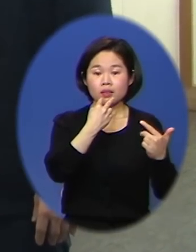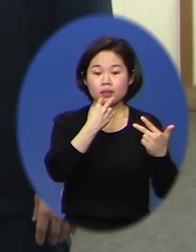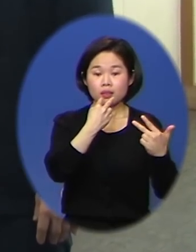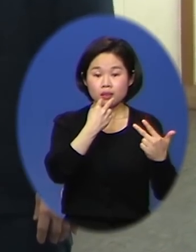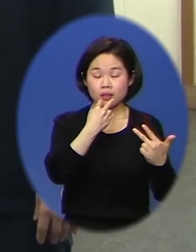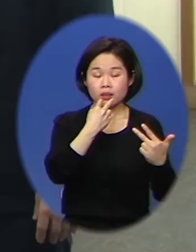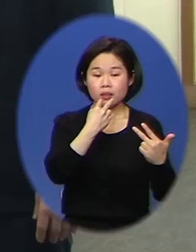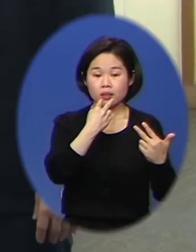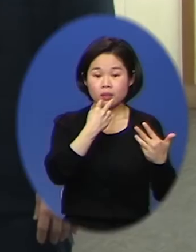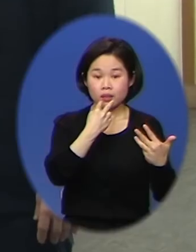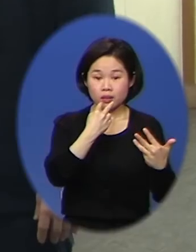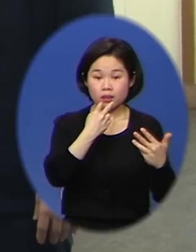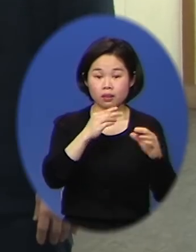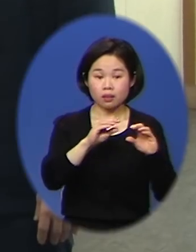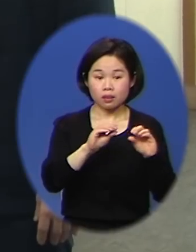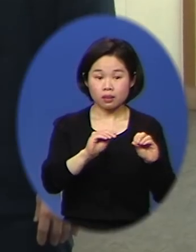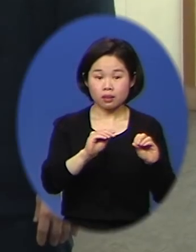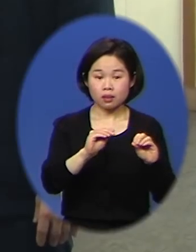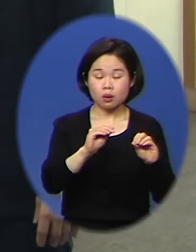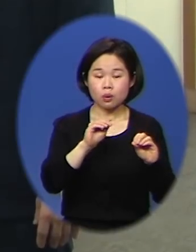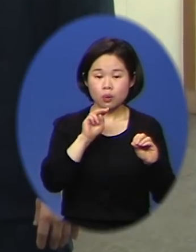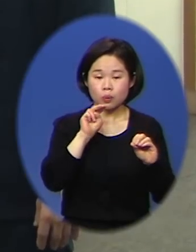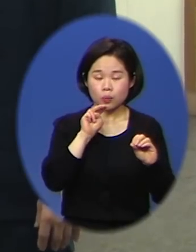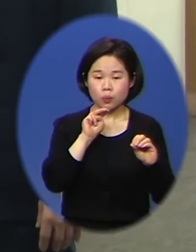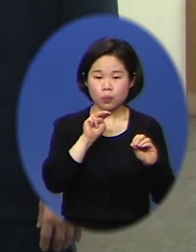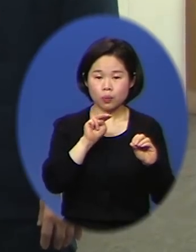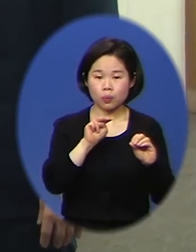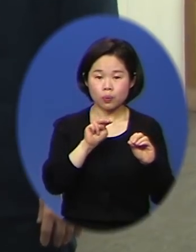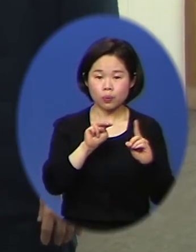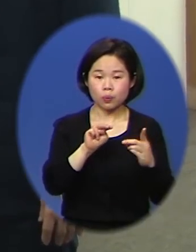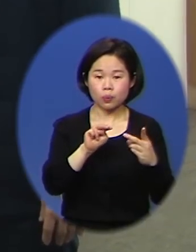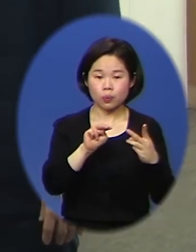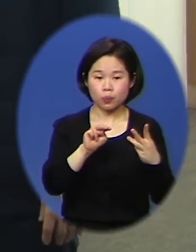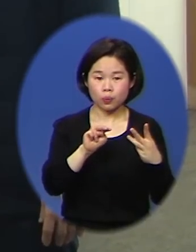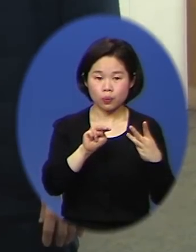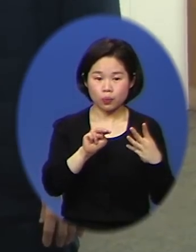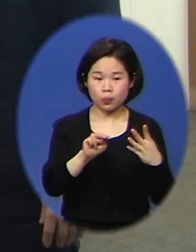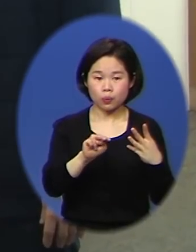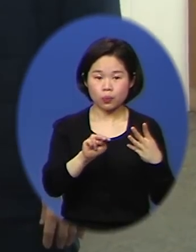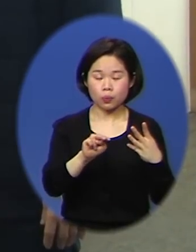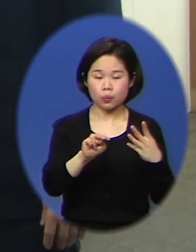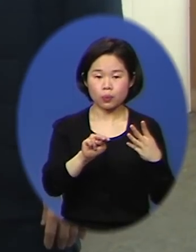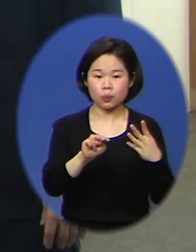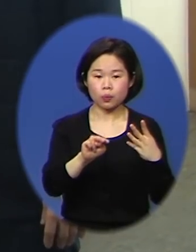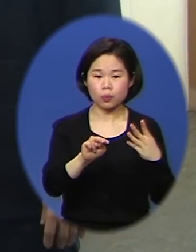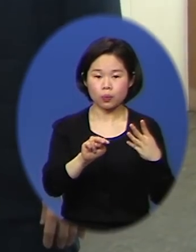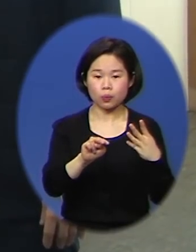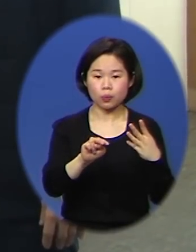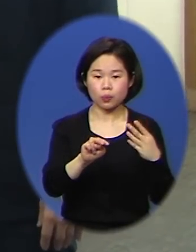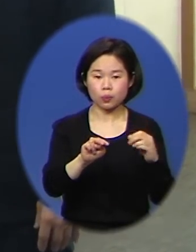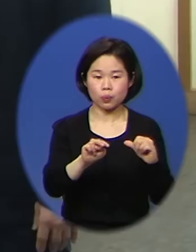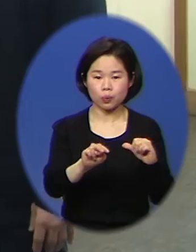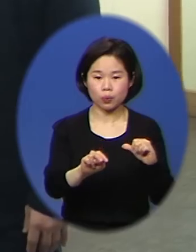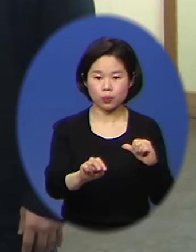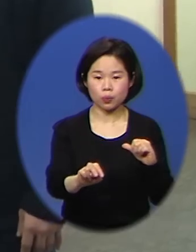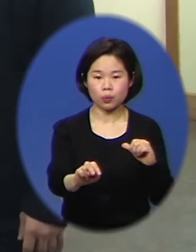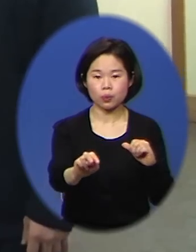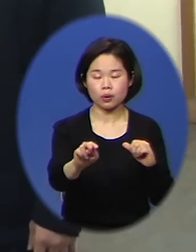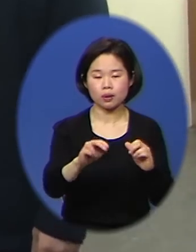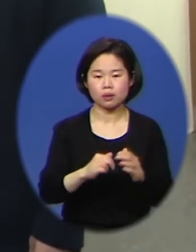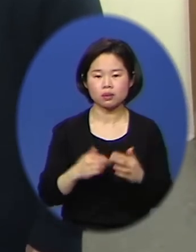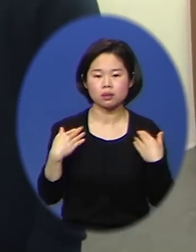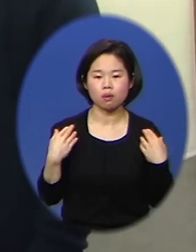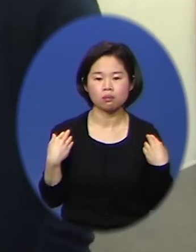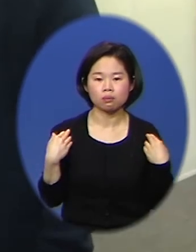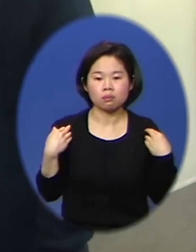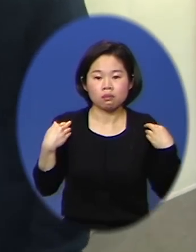일곱 여덟 멈춰. 하나 둘 셋 넷 스탑. 호흡 푸세요. 지금 어깨가